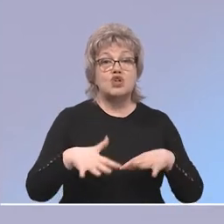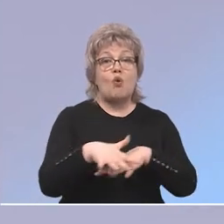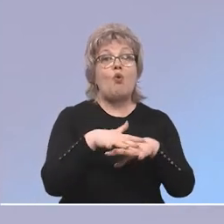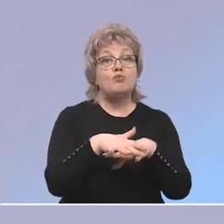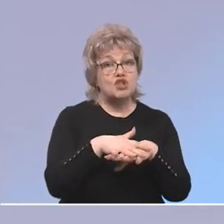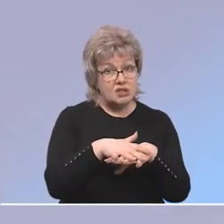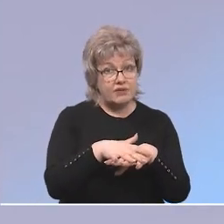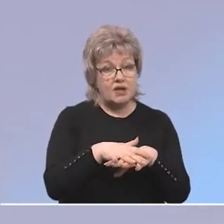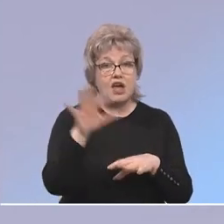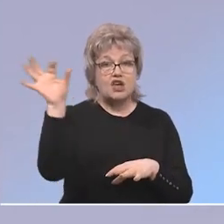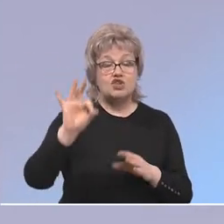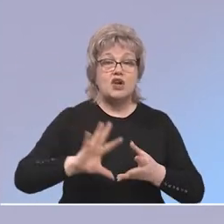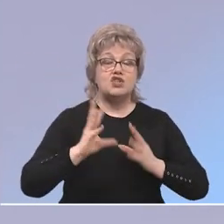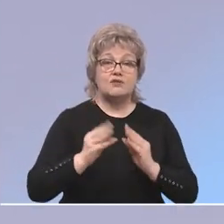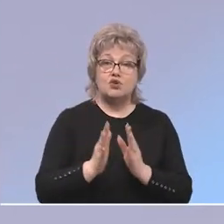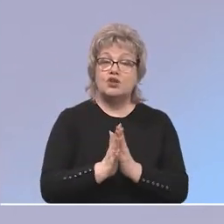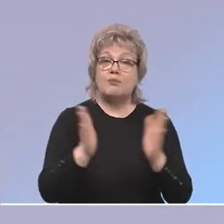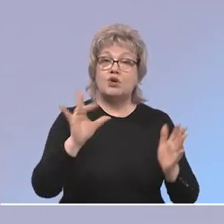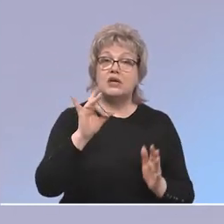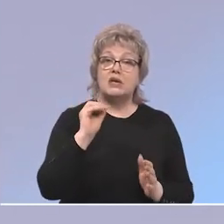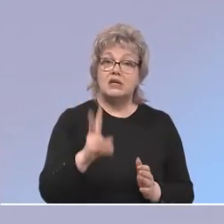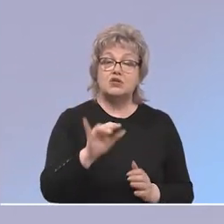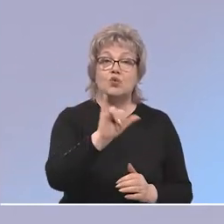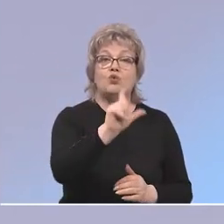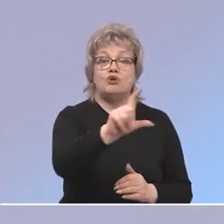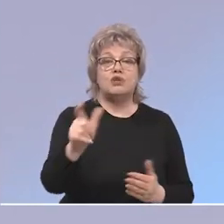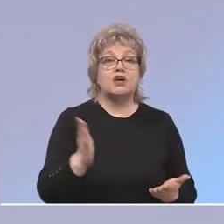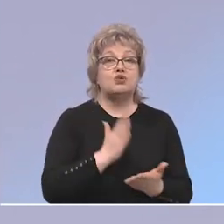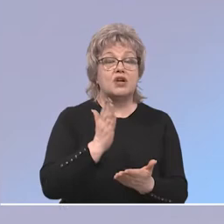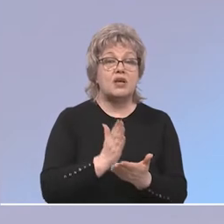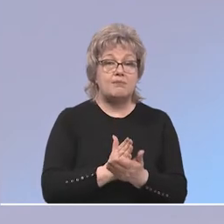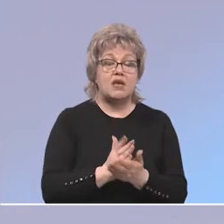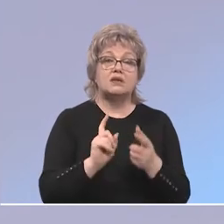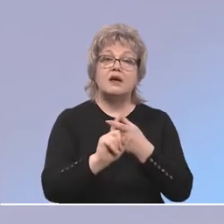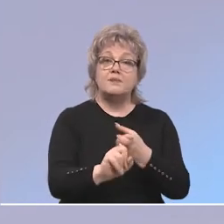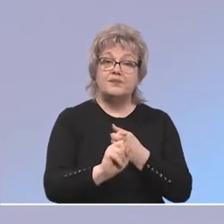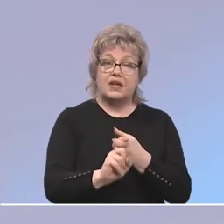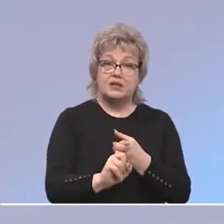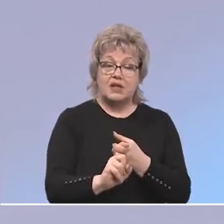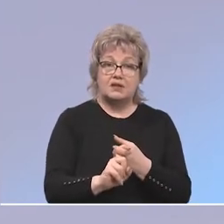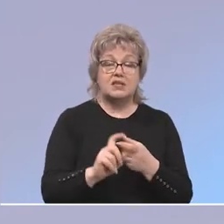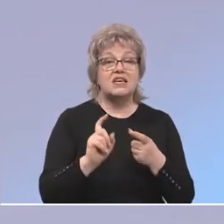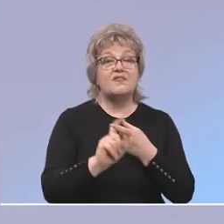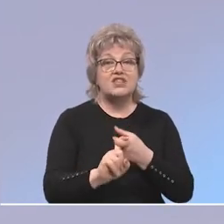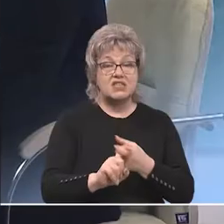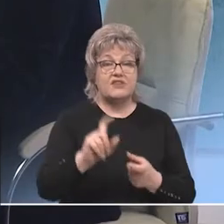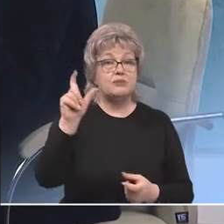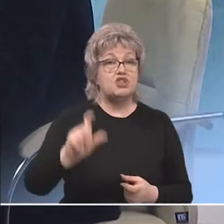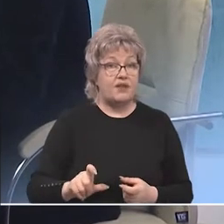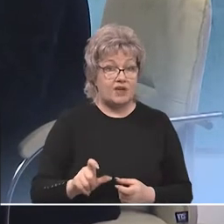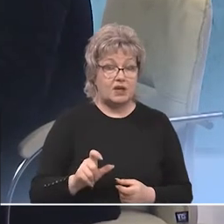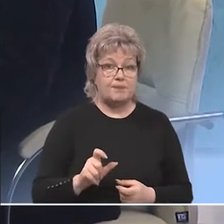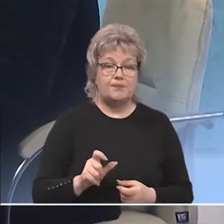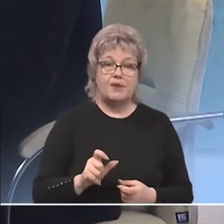И чаще всего наибольший риск заражения у людей, которые имеют тесный и продолжительный контакт с инфицированным человеком. Такой